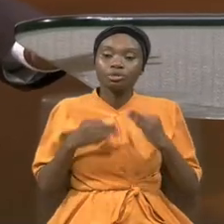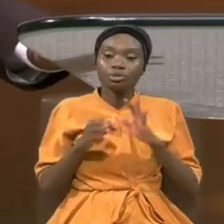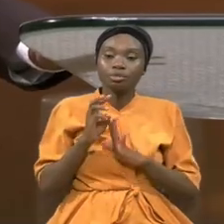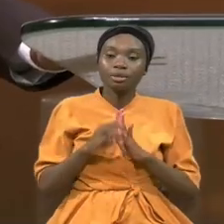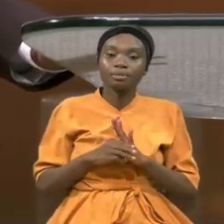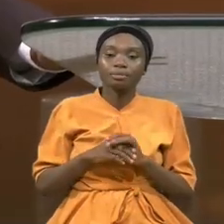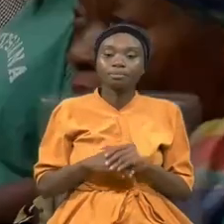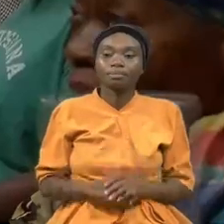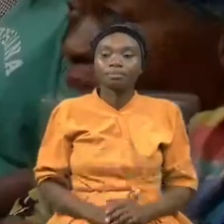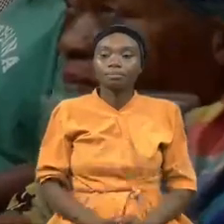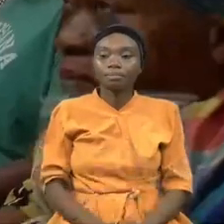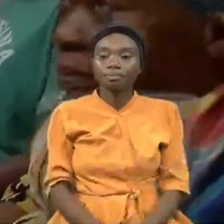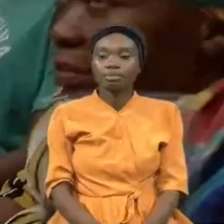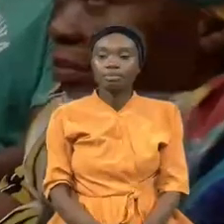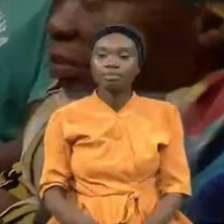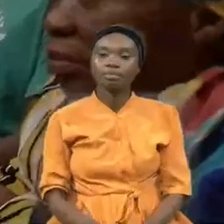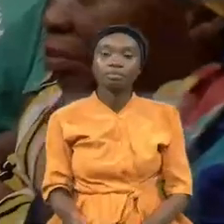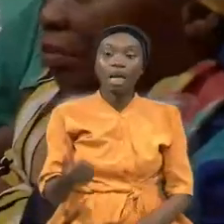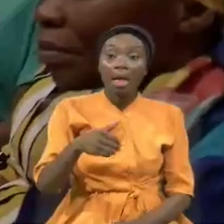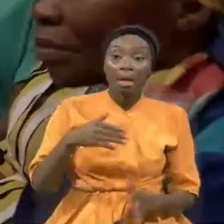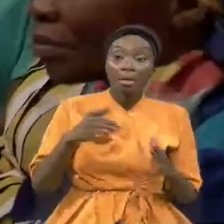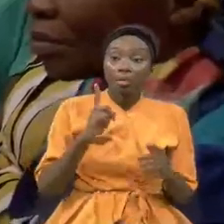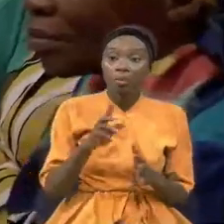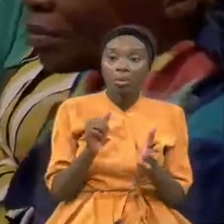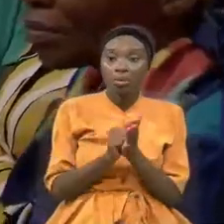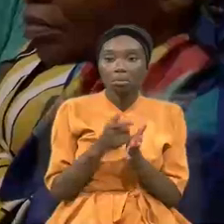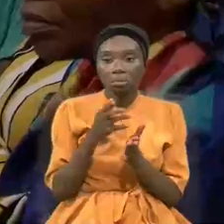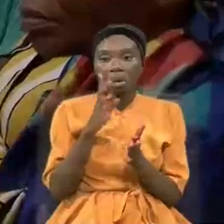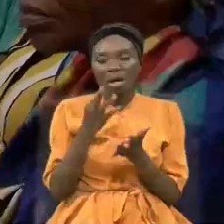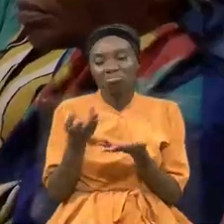égard dans les jugements, d'avoir égard aux personnes.